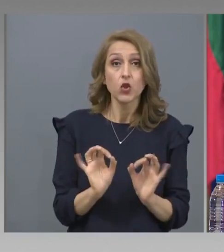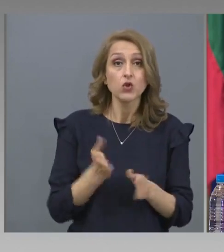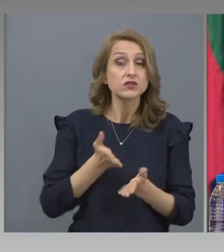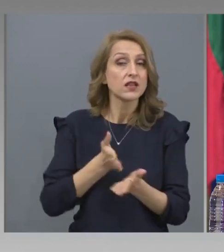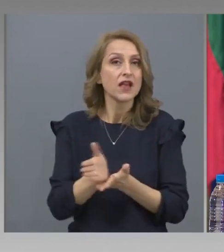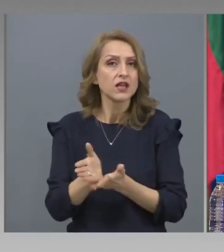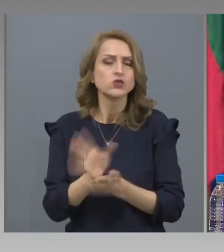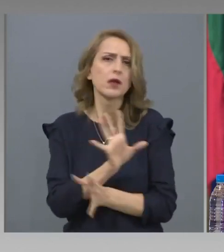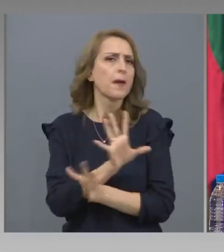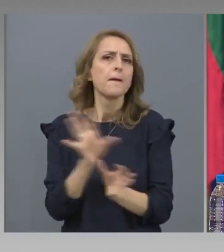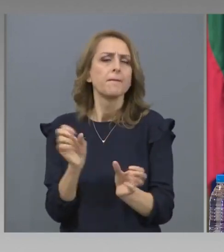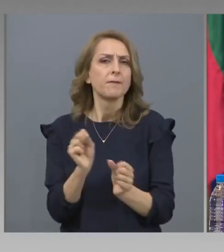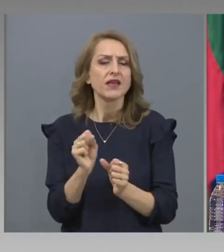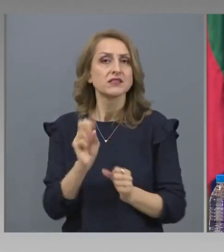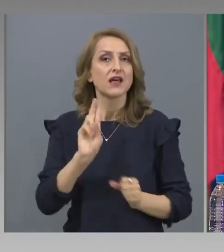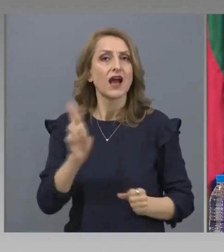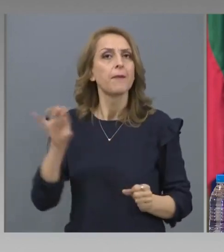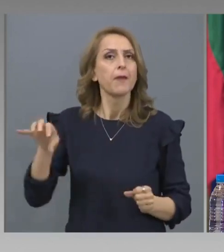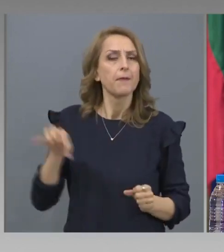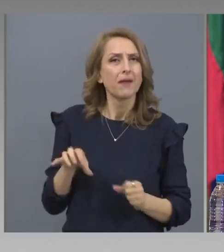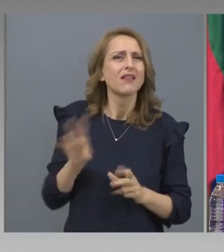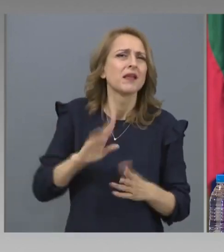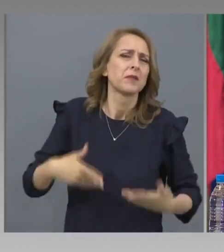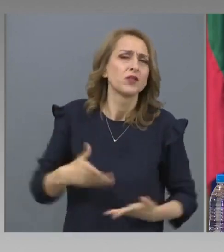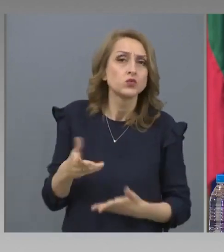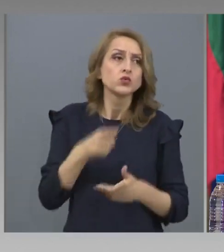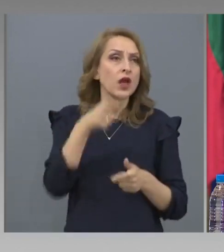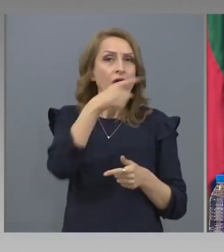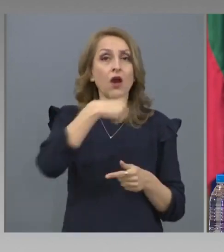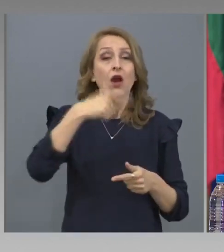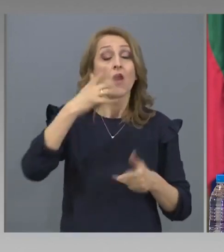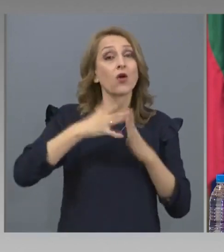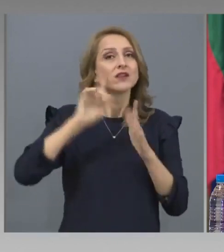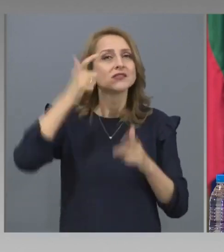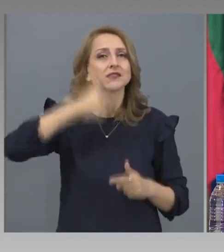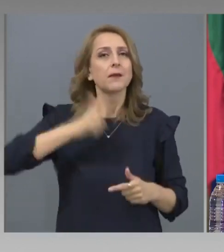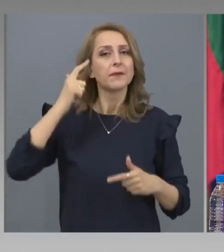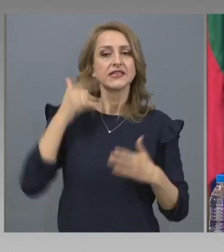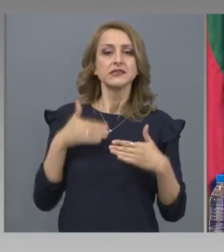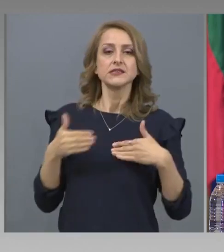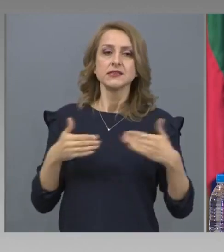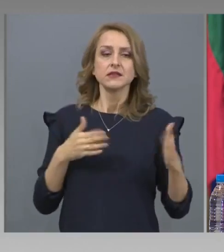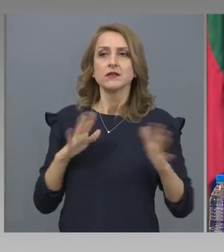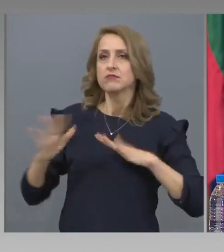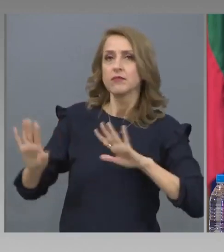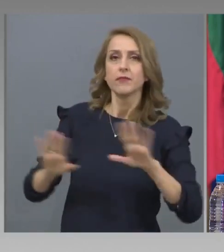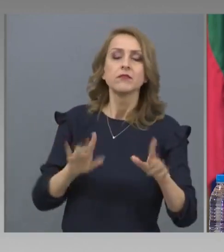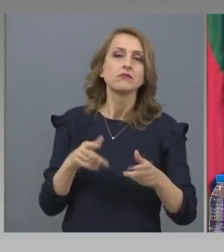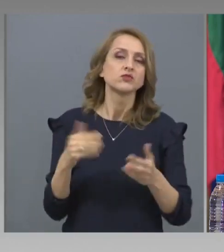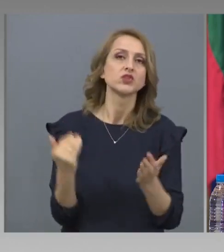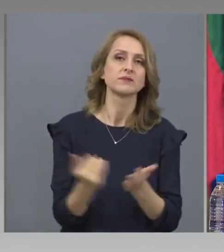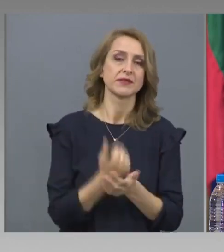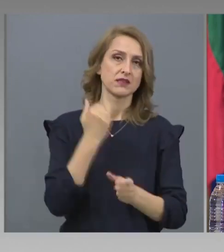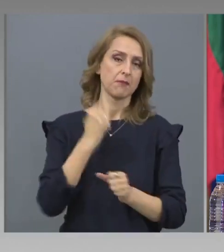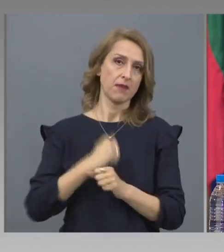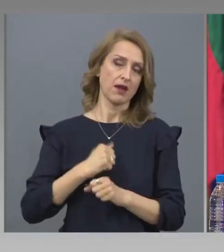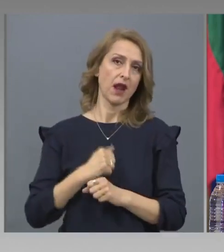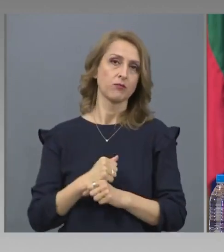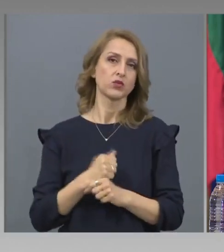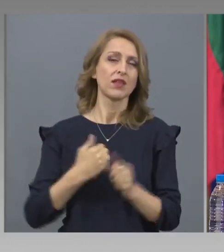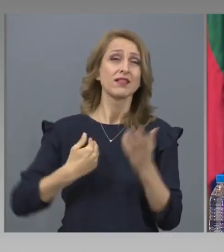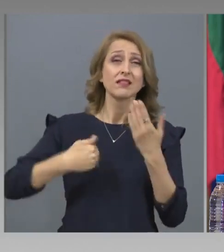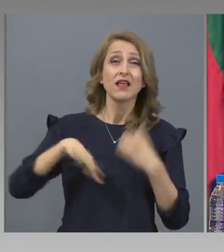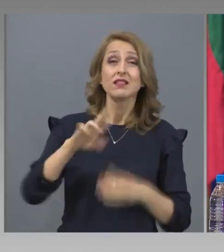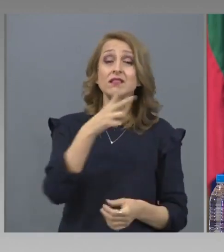без КПП-та, ще спестиме часове висене по тези КПП-та. Ще спестиме работата на